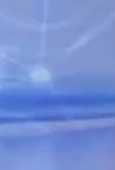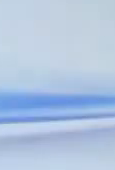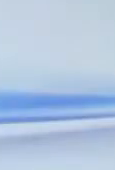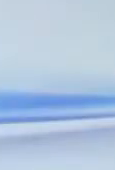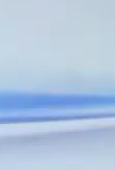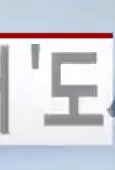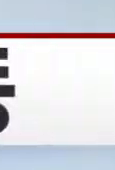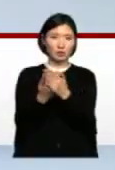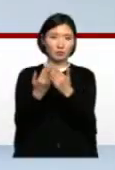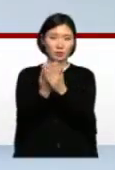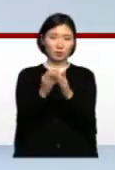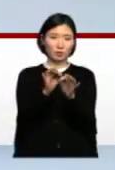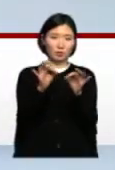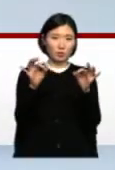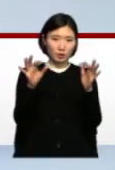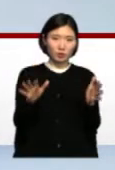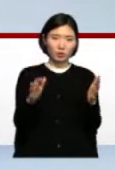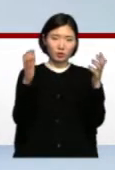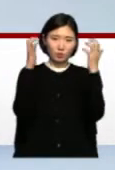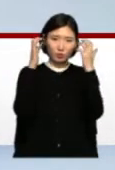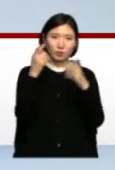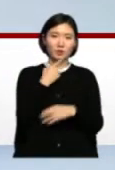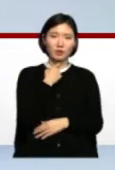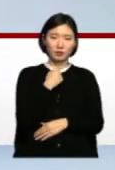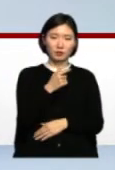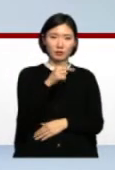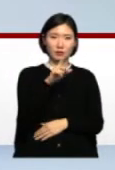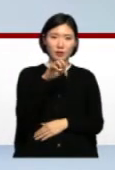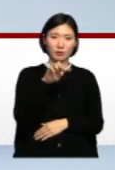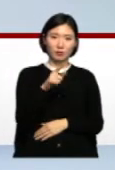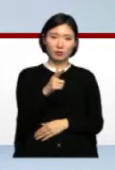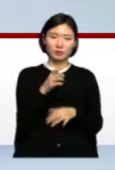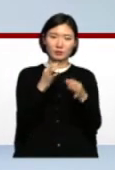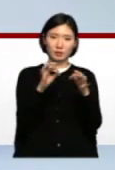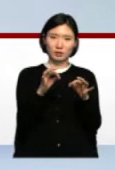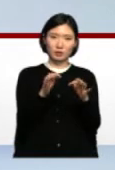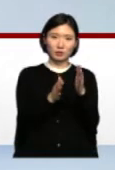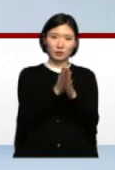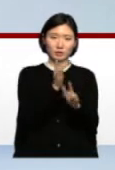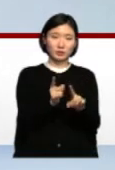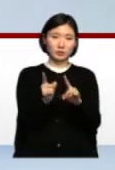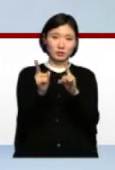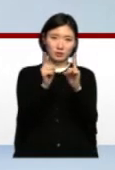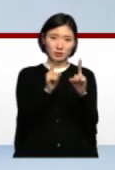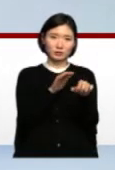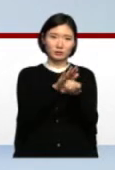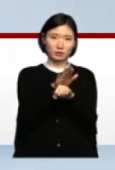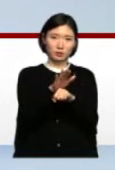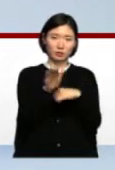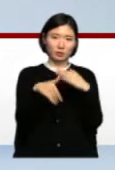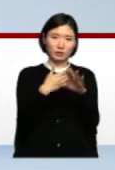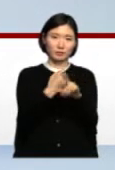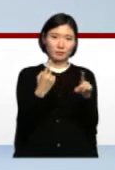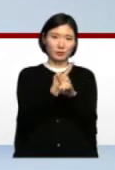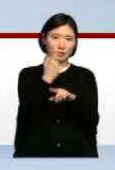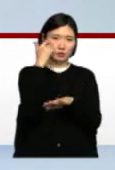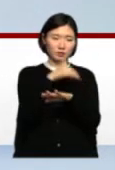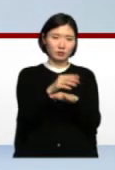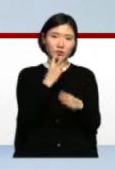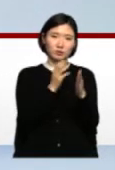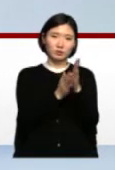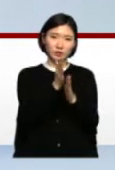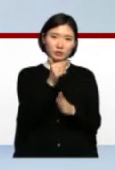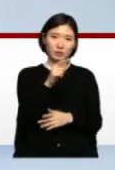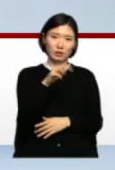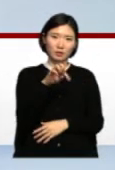거냐 개발이냐 오랜 시간 진통을 겪었던 낙원 상가가 도시재생의 형태로 탈바꿈할 예정입니다. 서울시가